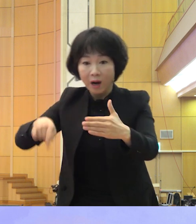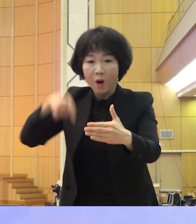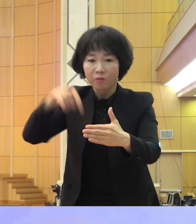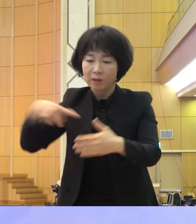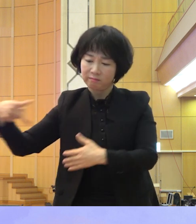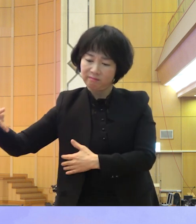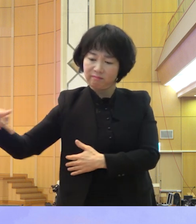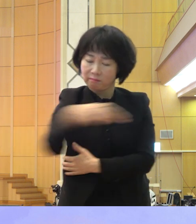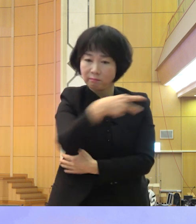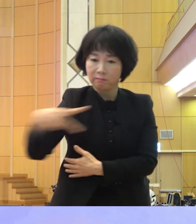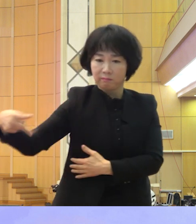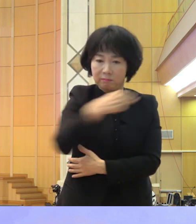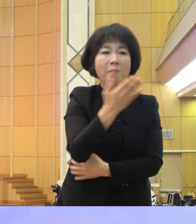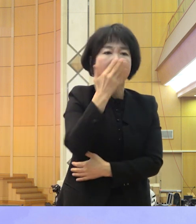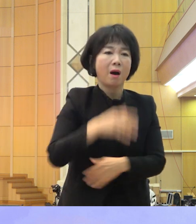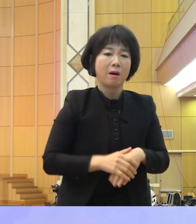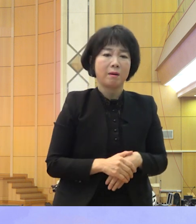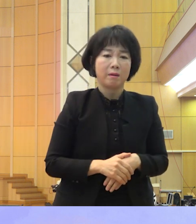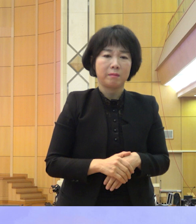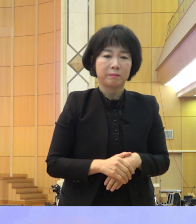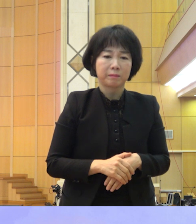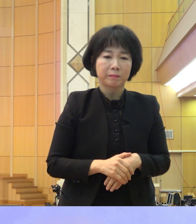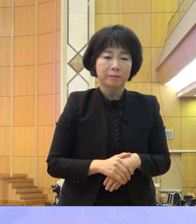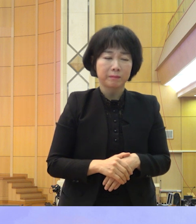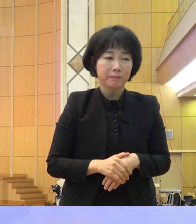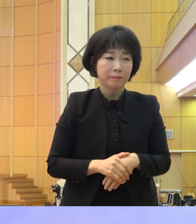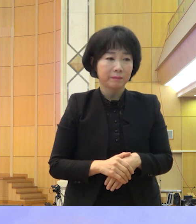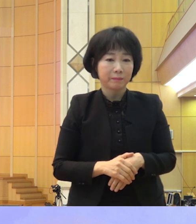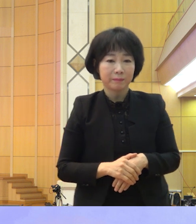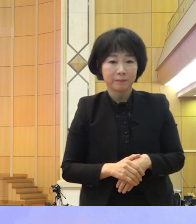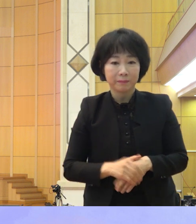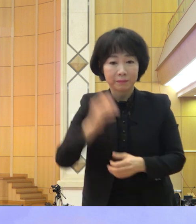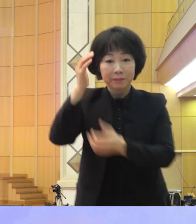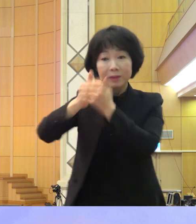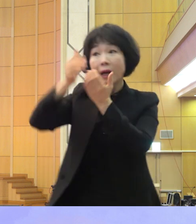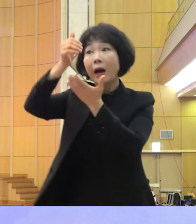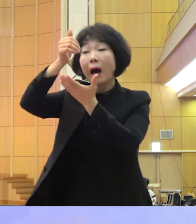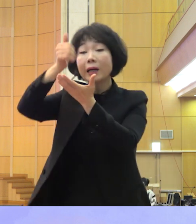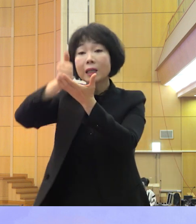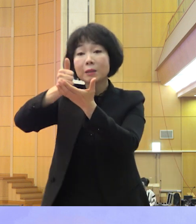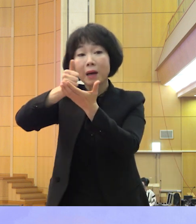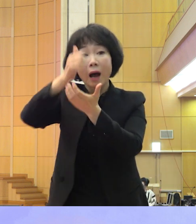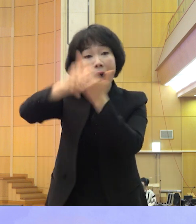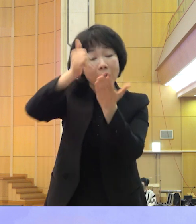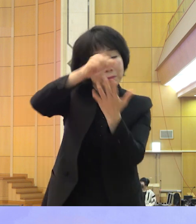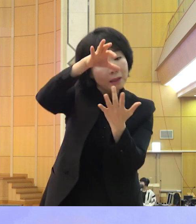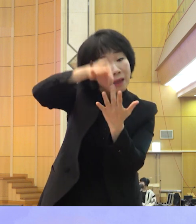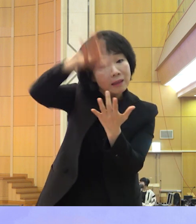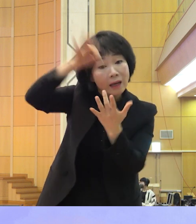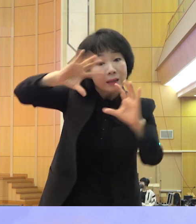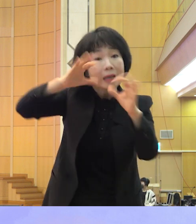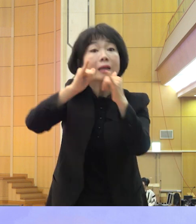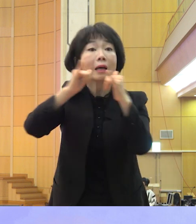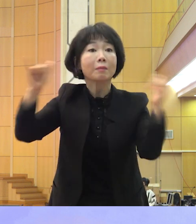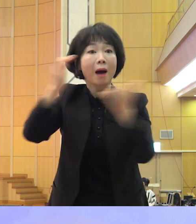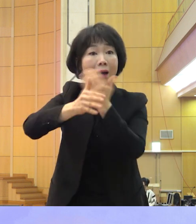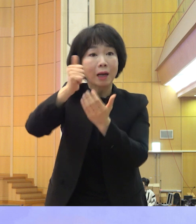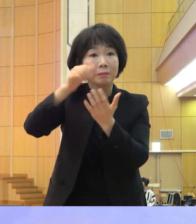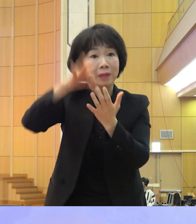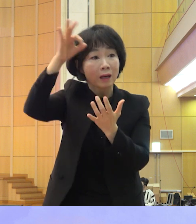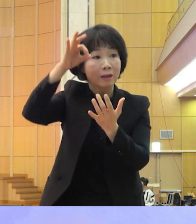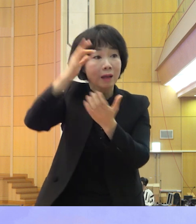중에서 끊어지리니, 이 말은 하나님이 택한 백성, 하나님의